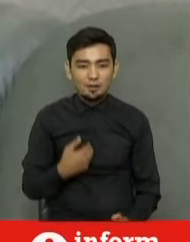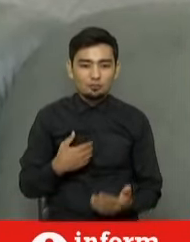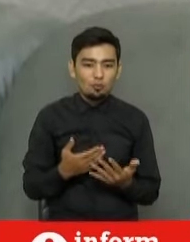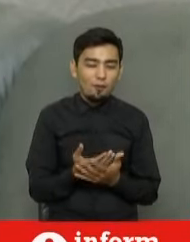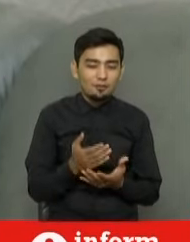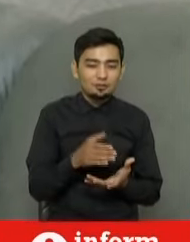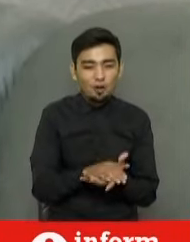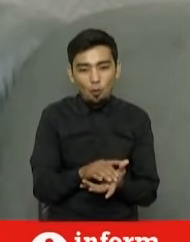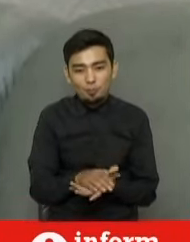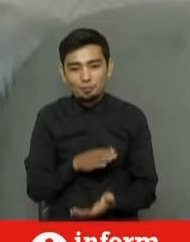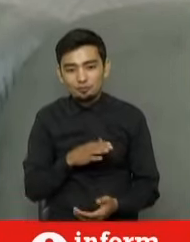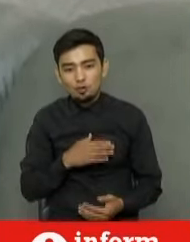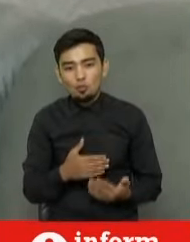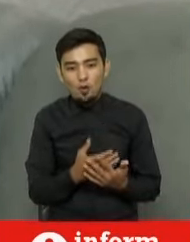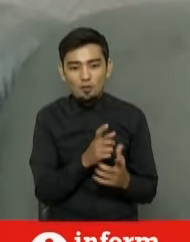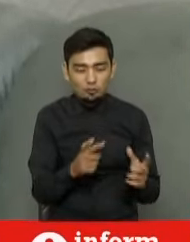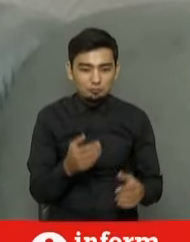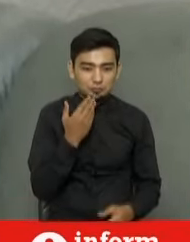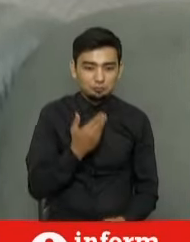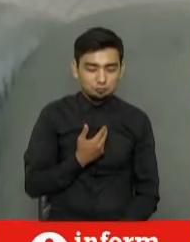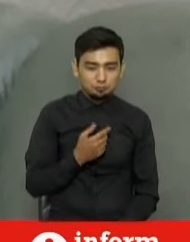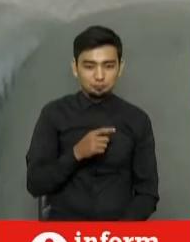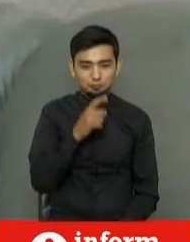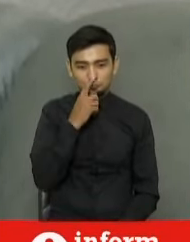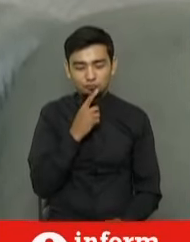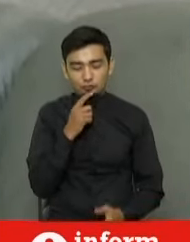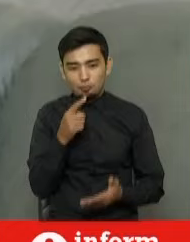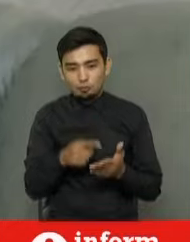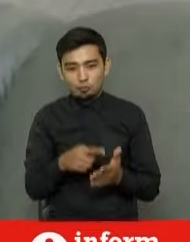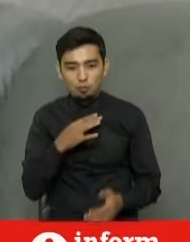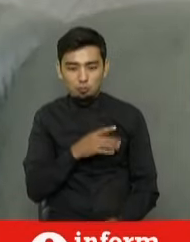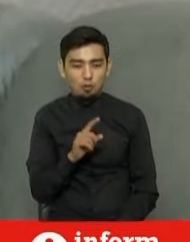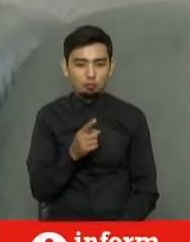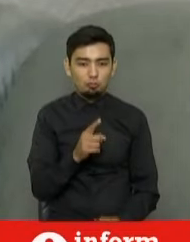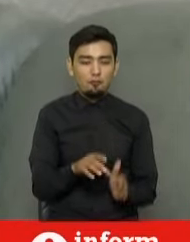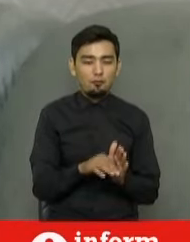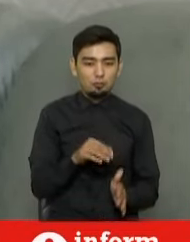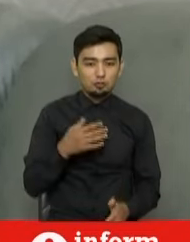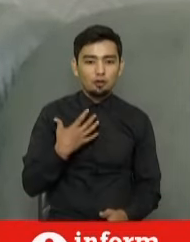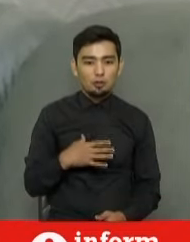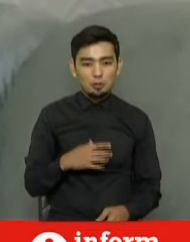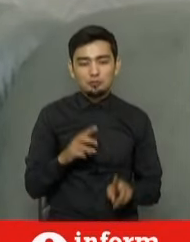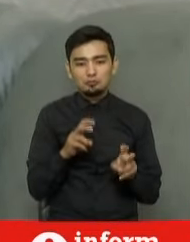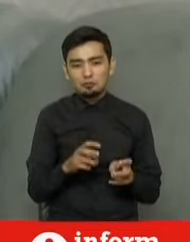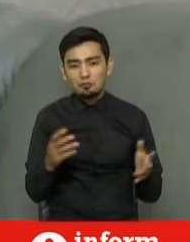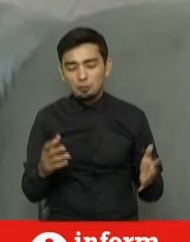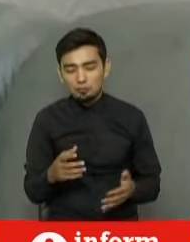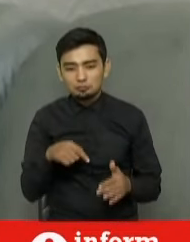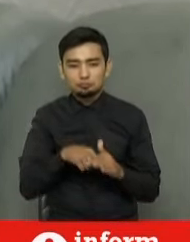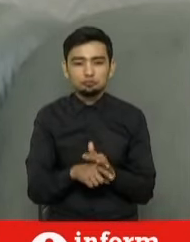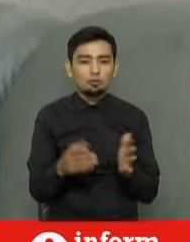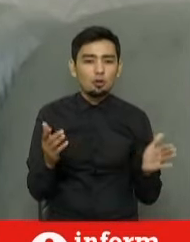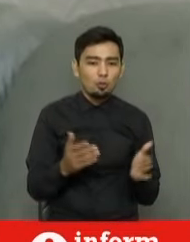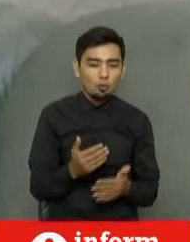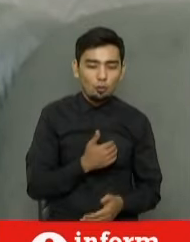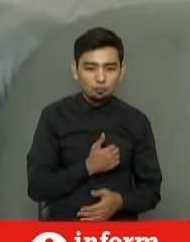При знакомстве с новыми людьми, естественно, возникает много вопросов. Почему выбрали, чем руководствовались и какой посыл хотели